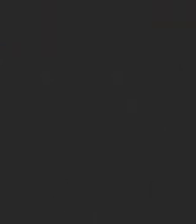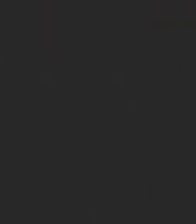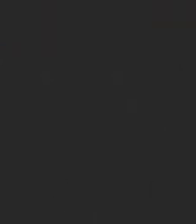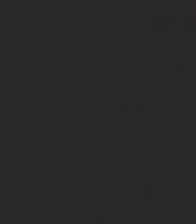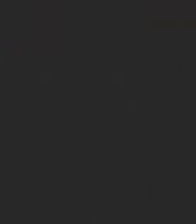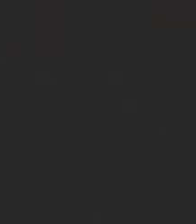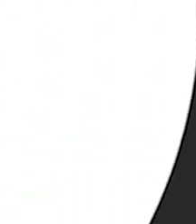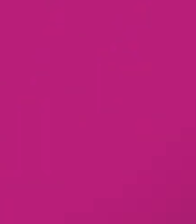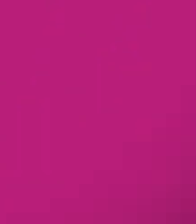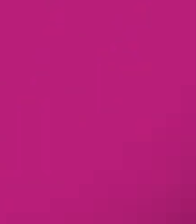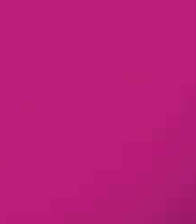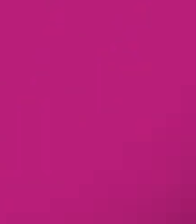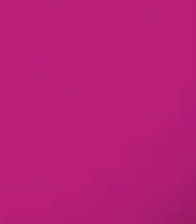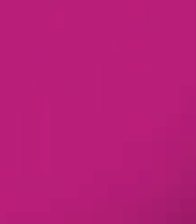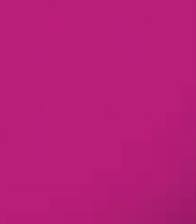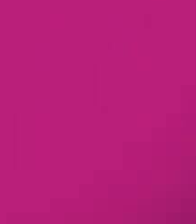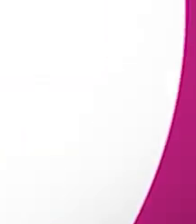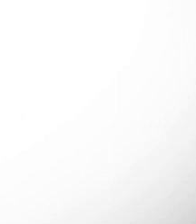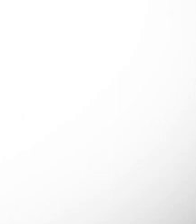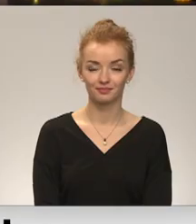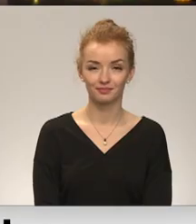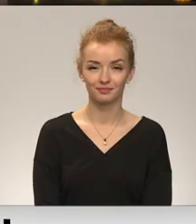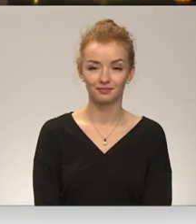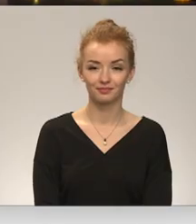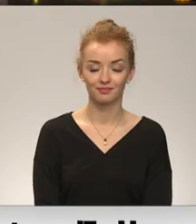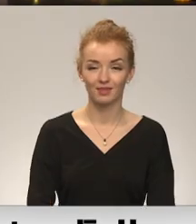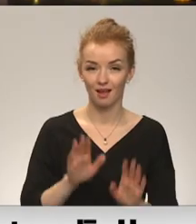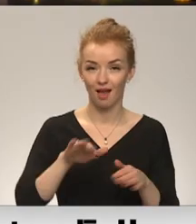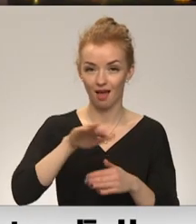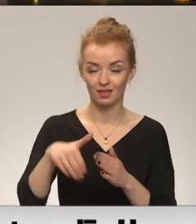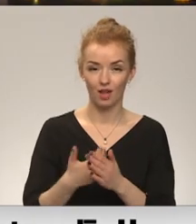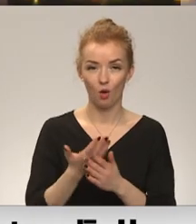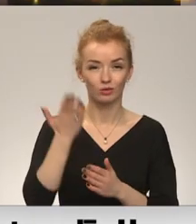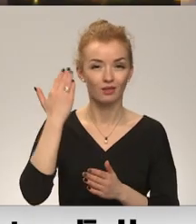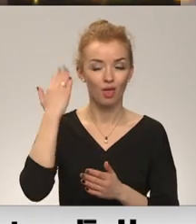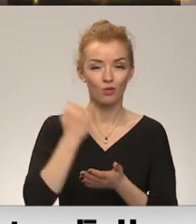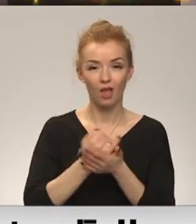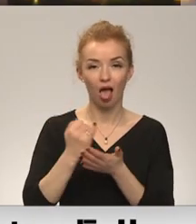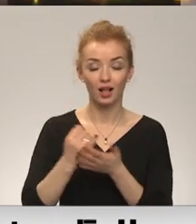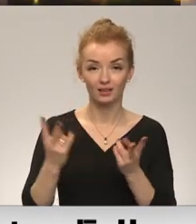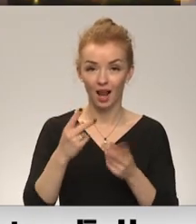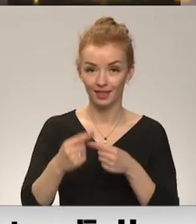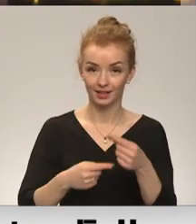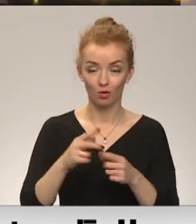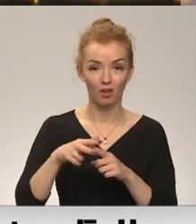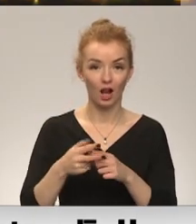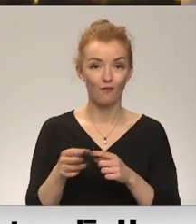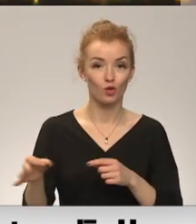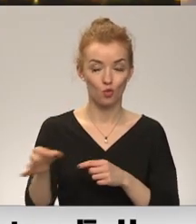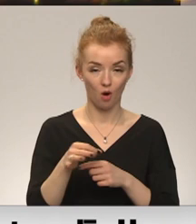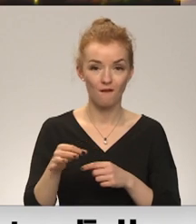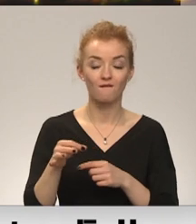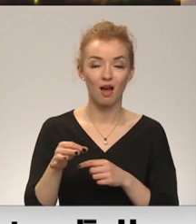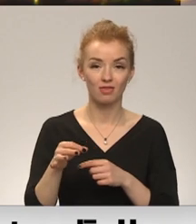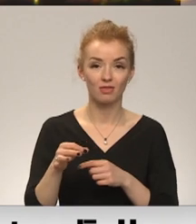Re! Viss ēters ir te! Lai atjaunotu seno talkas tradīciju, Jelgavas novadā kopš pagājušā gada